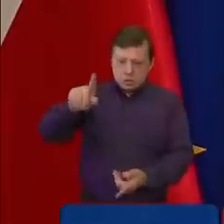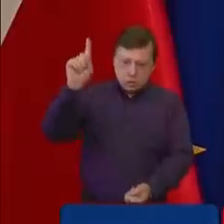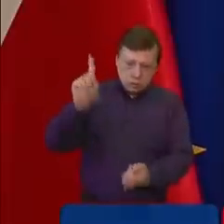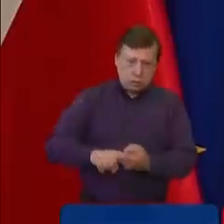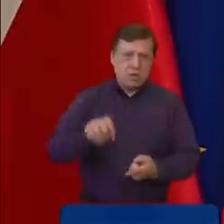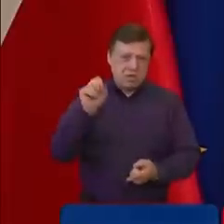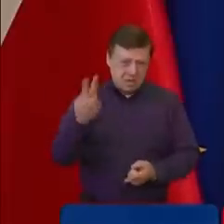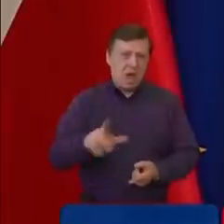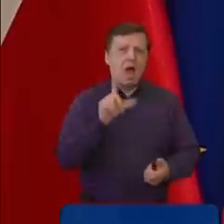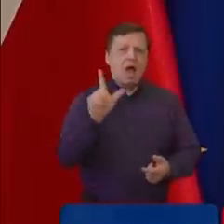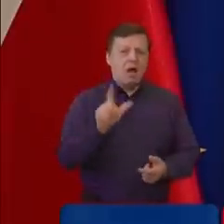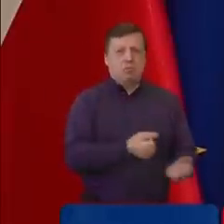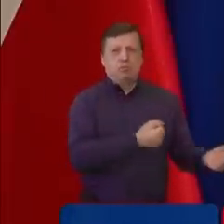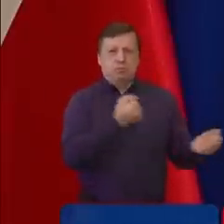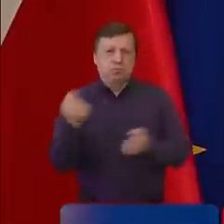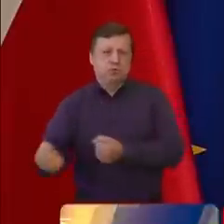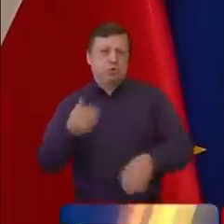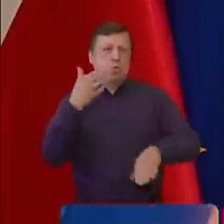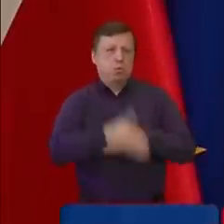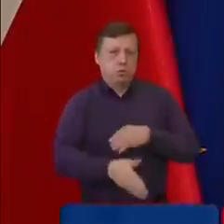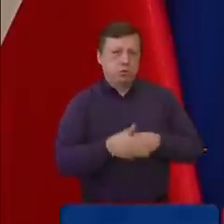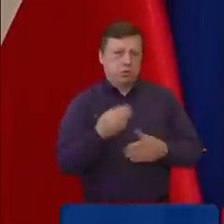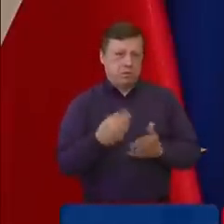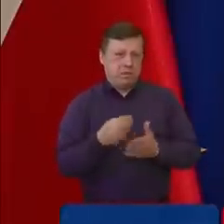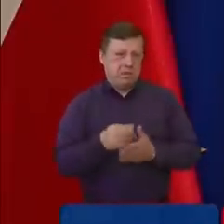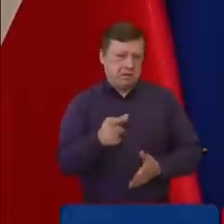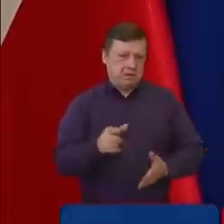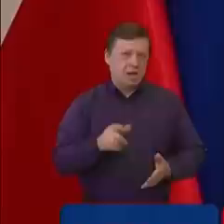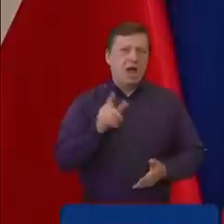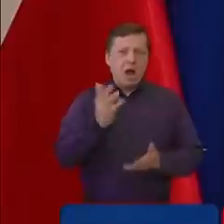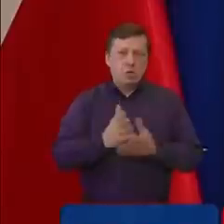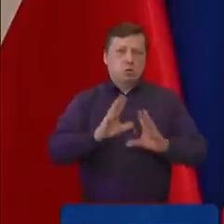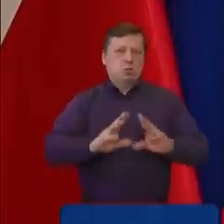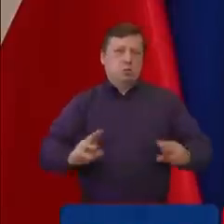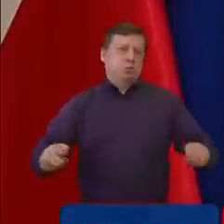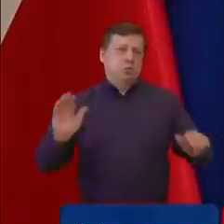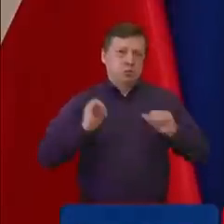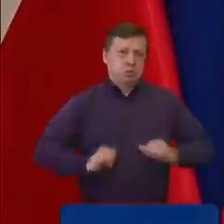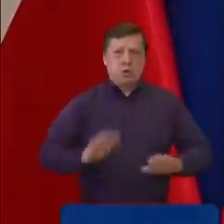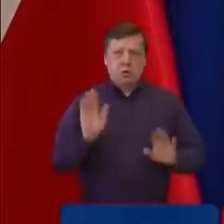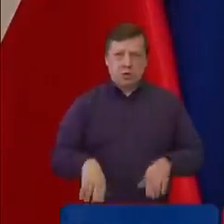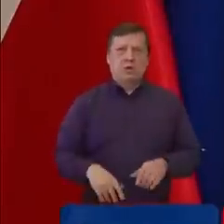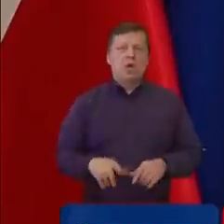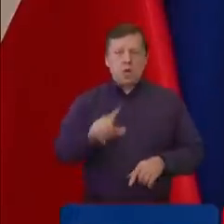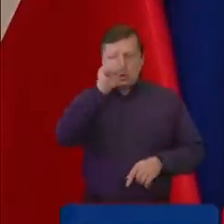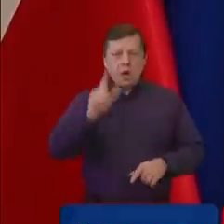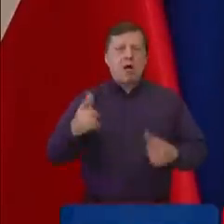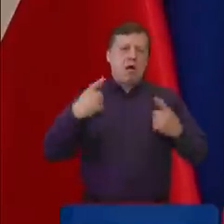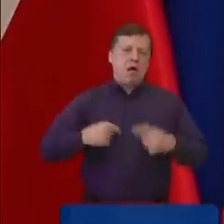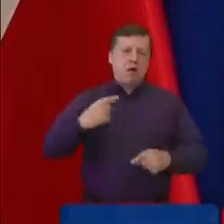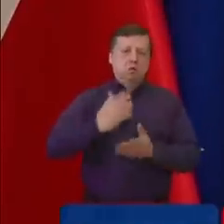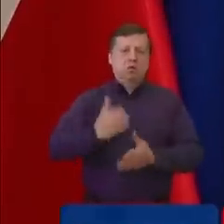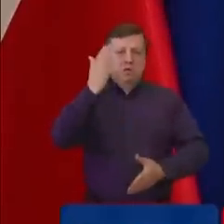jakichś oddziałów czy bankomatów, na czas nie zdążą. Ale ta sytuacja się uspokoiła, dotarło to do opinii publicznej, o to